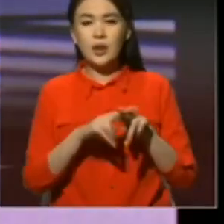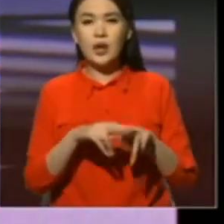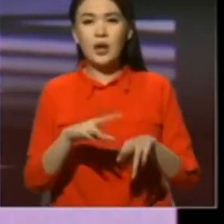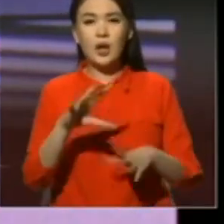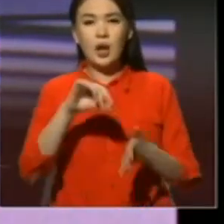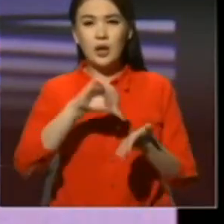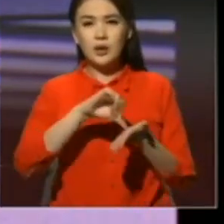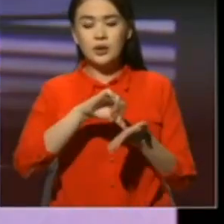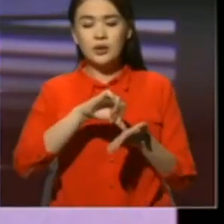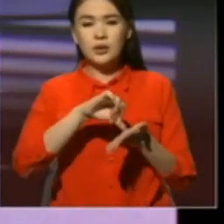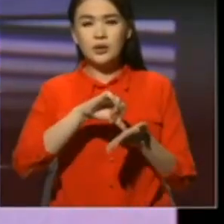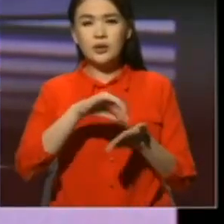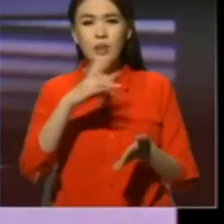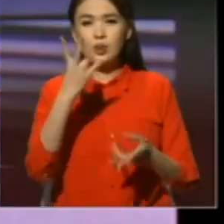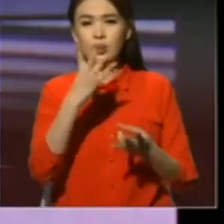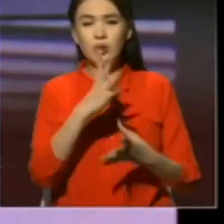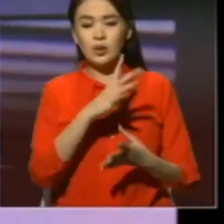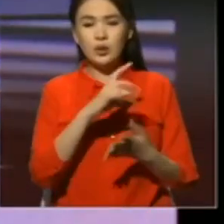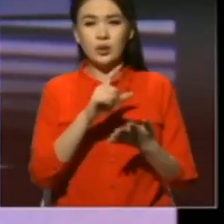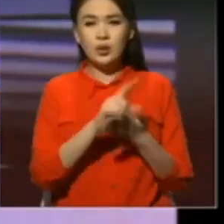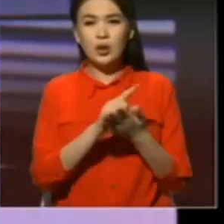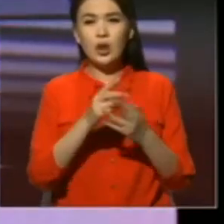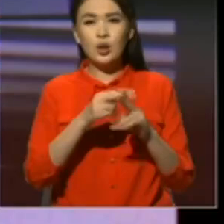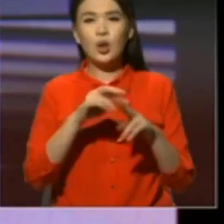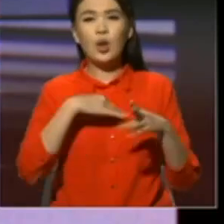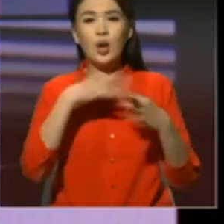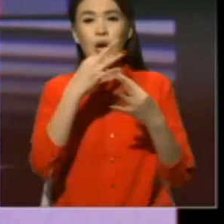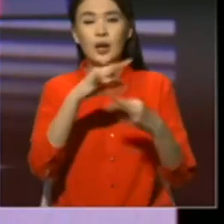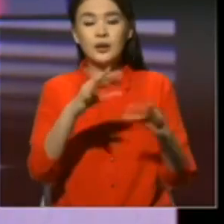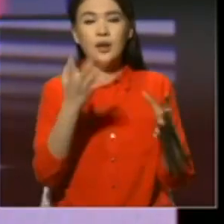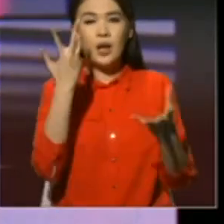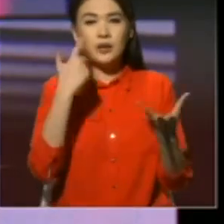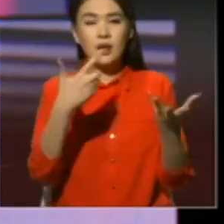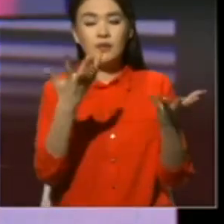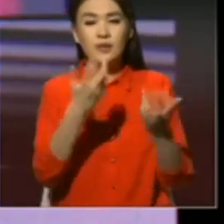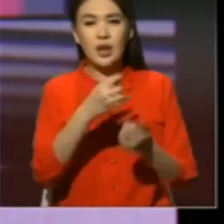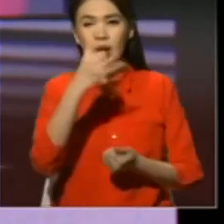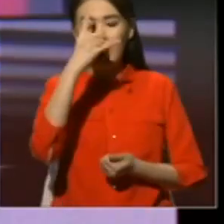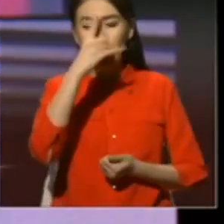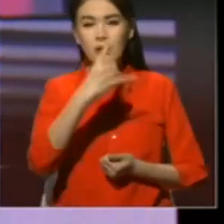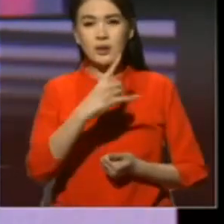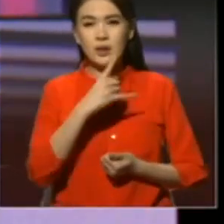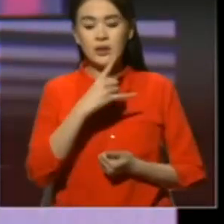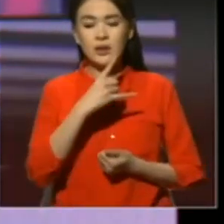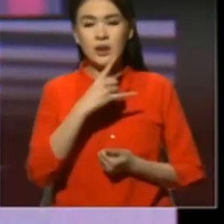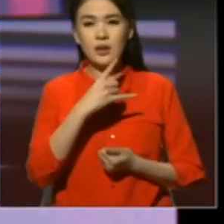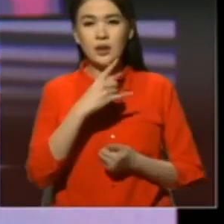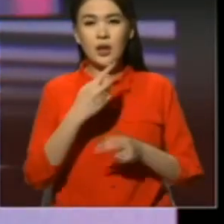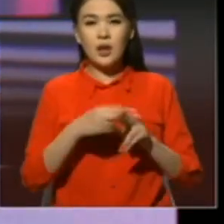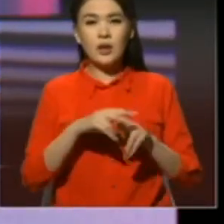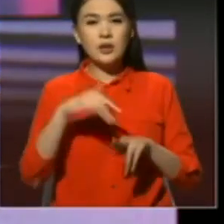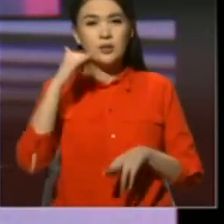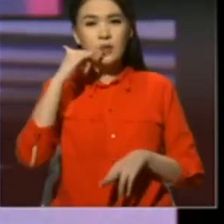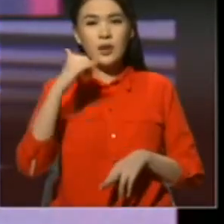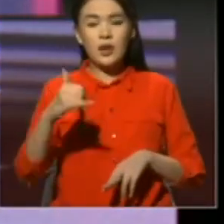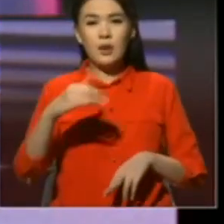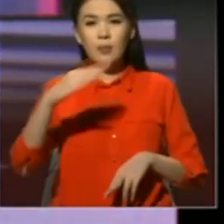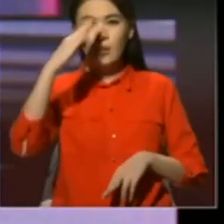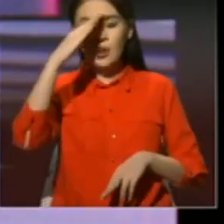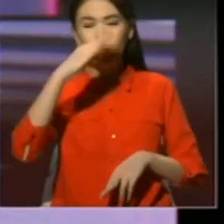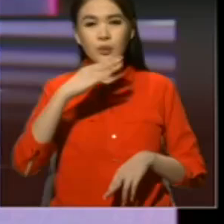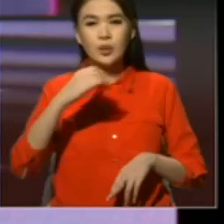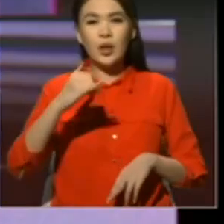қатыспаған деп. Сонымен барып, рұқсатты алғаннан кейін Қазақстанға звон, телефон шалып, әкемізге